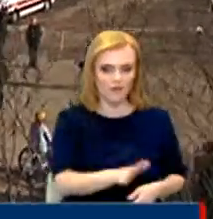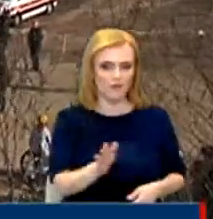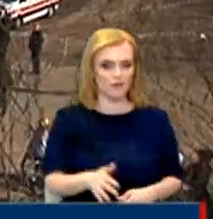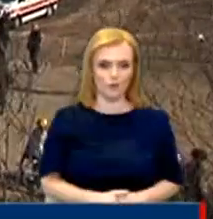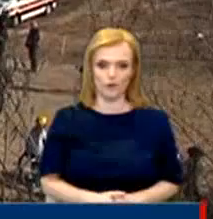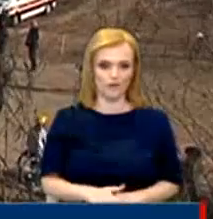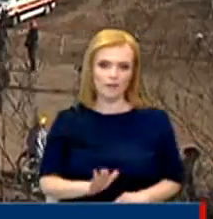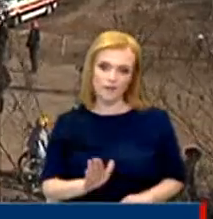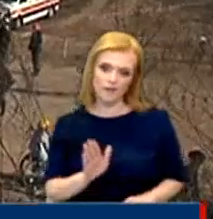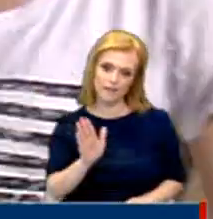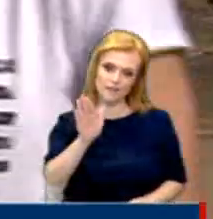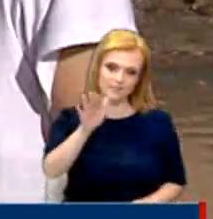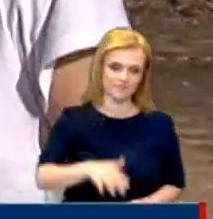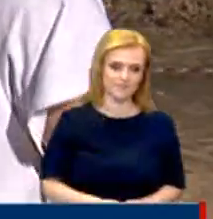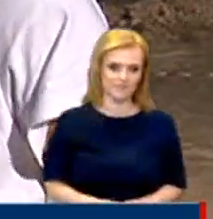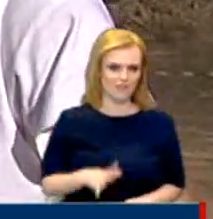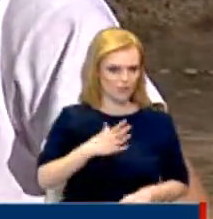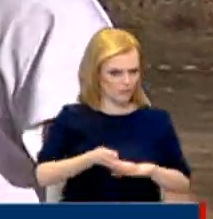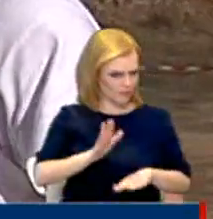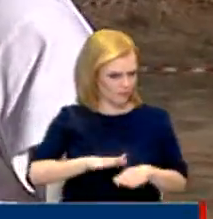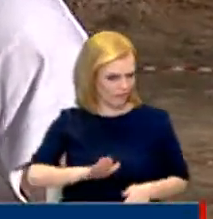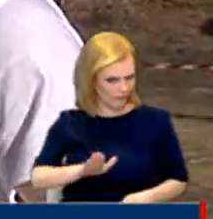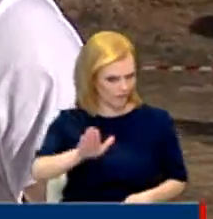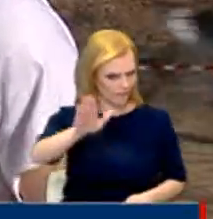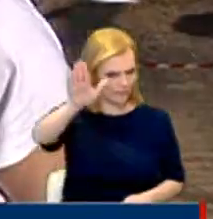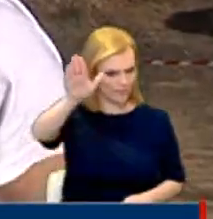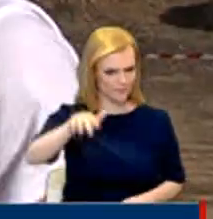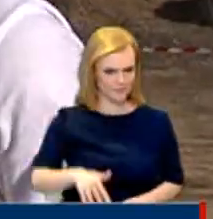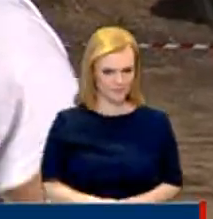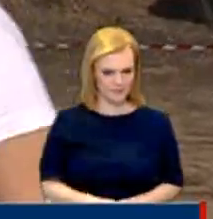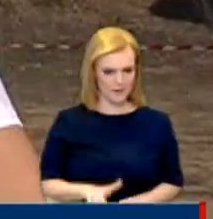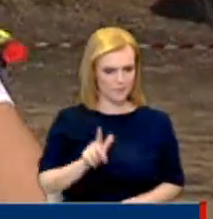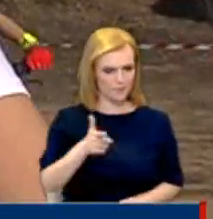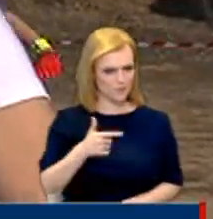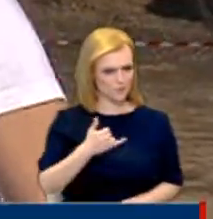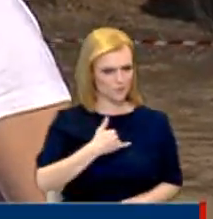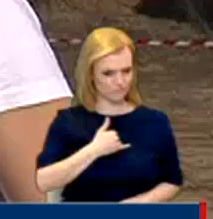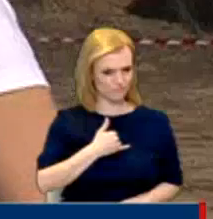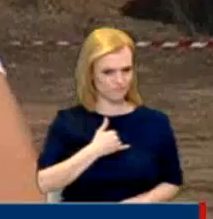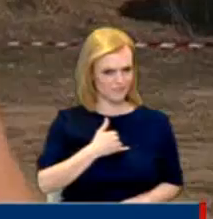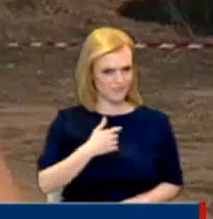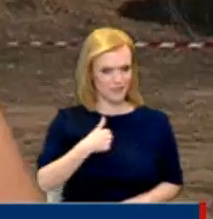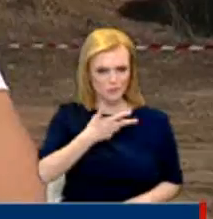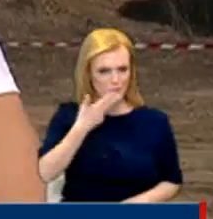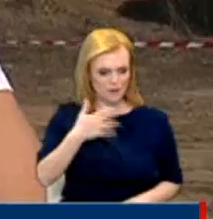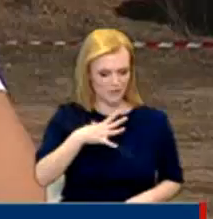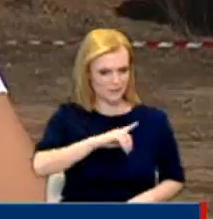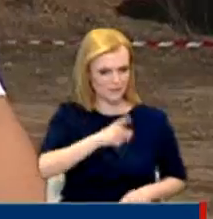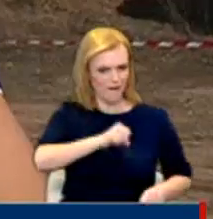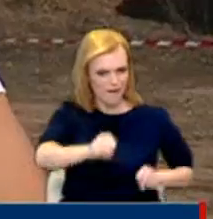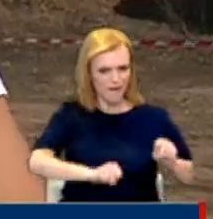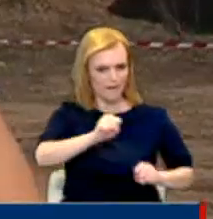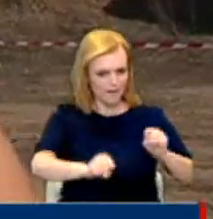noapte e foarte greu. Era foarte greu să mă ridic la dearele, fiindcă la mine când sunt antrenat și are bine